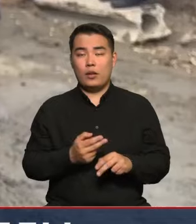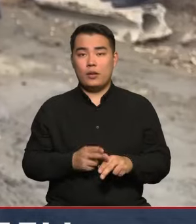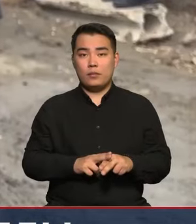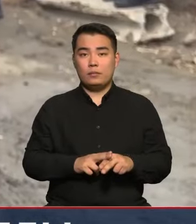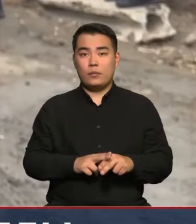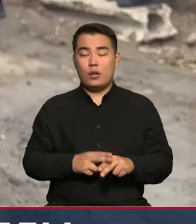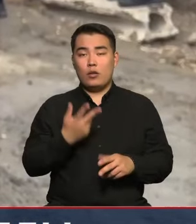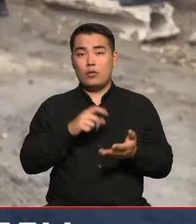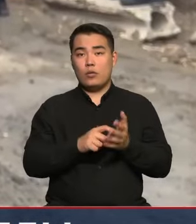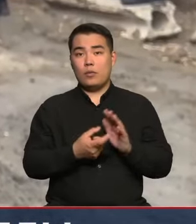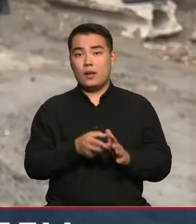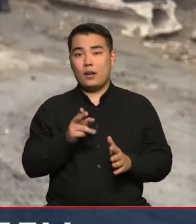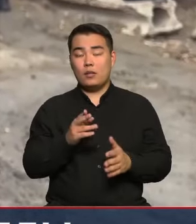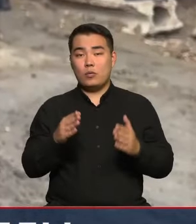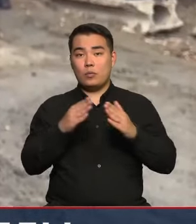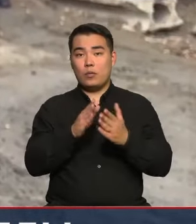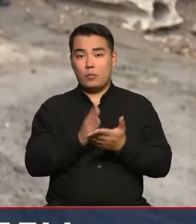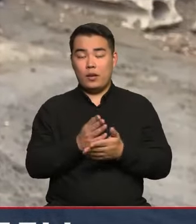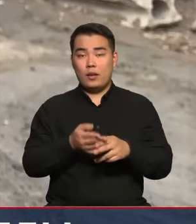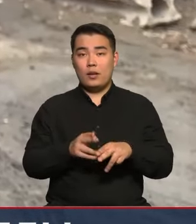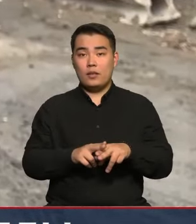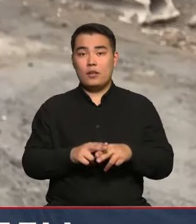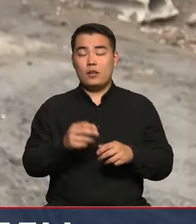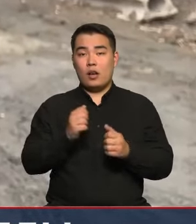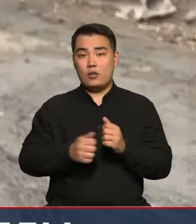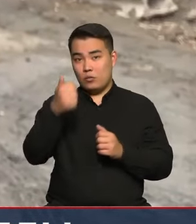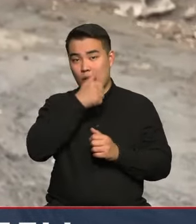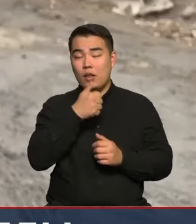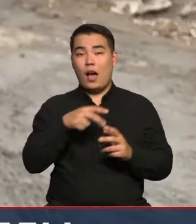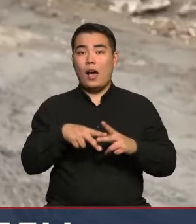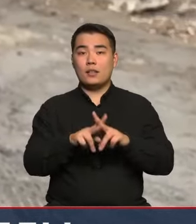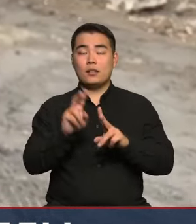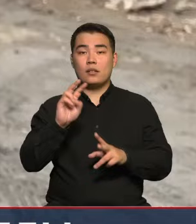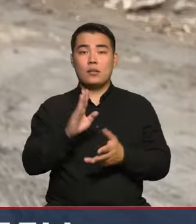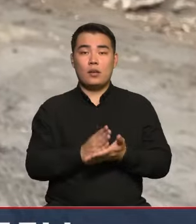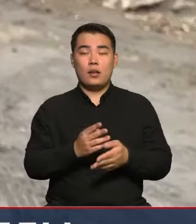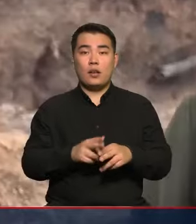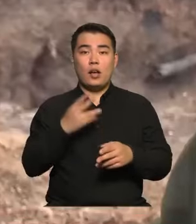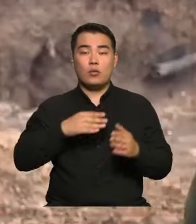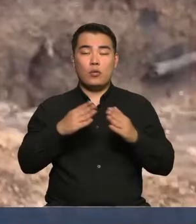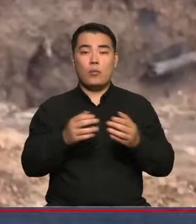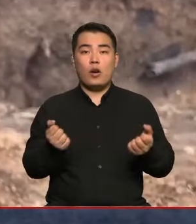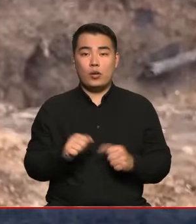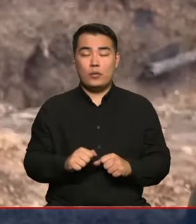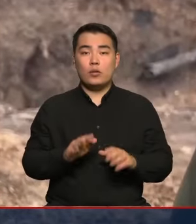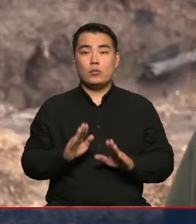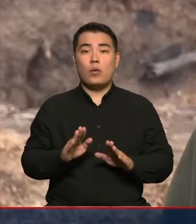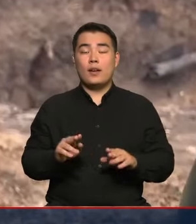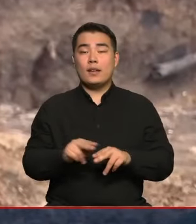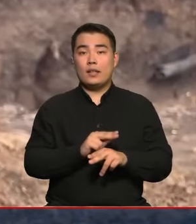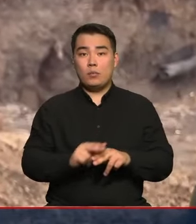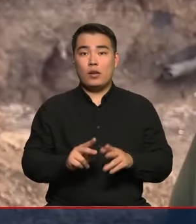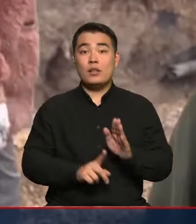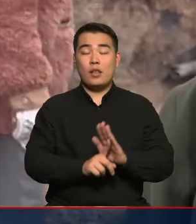суық. Үш бөлмелі үйім бар. Жылда Астанаға балама кетемін. Үй суық болсын. Только ремонтты